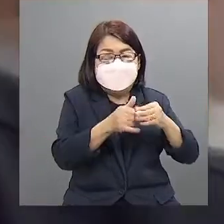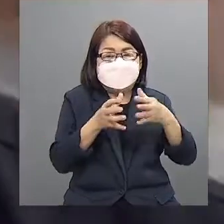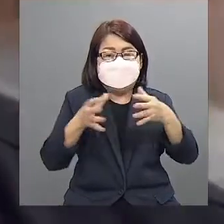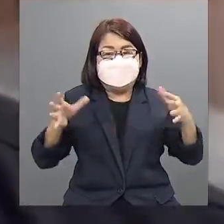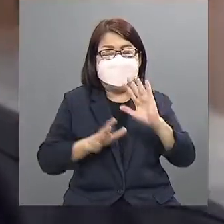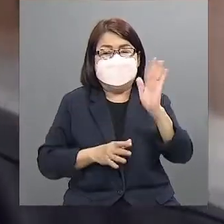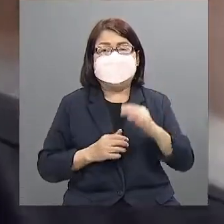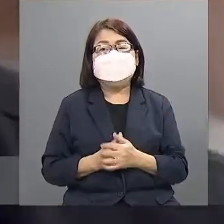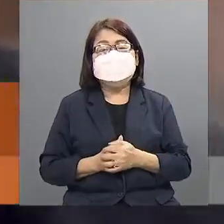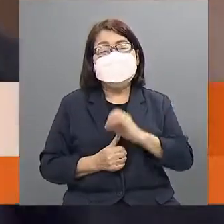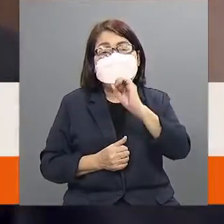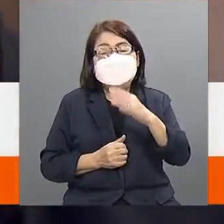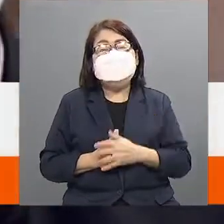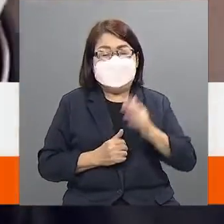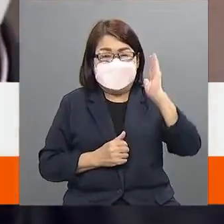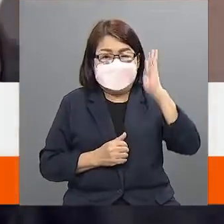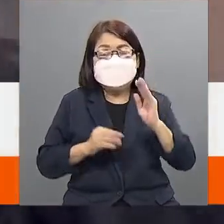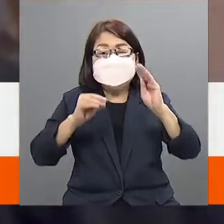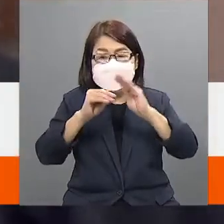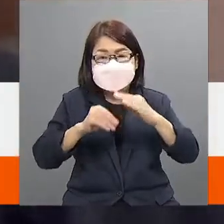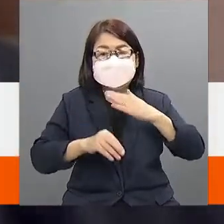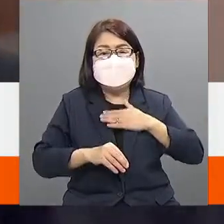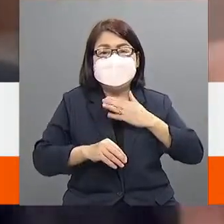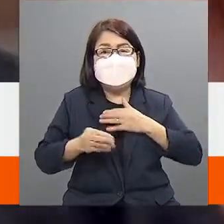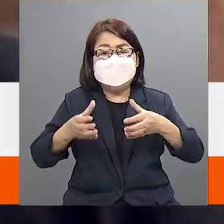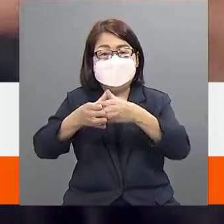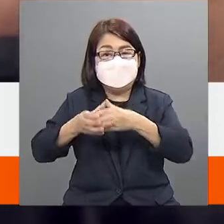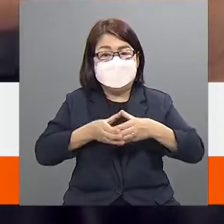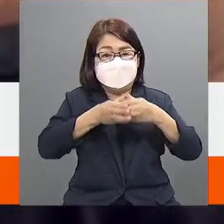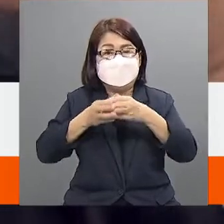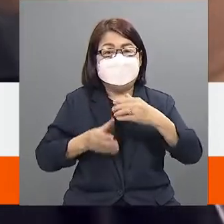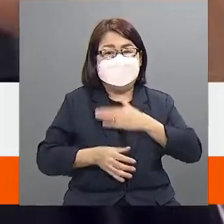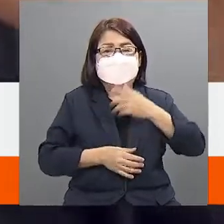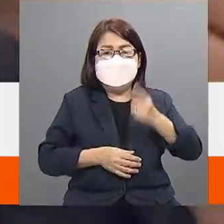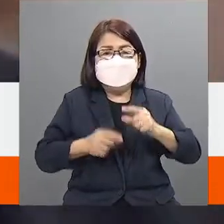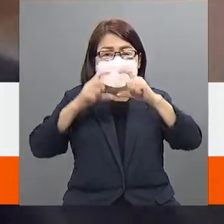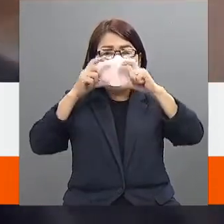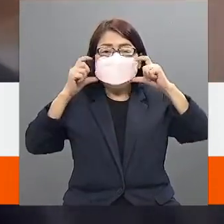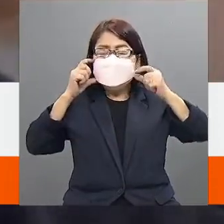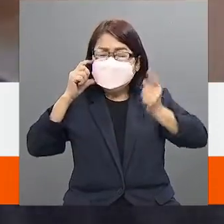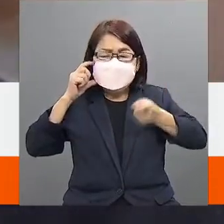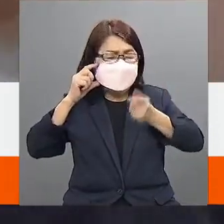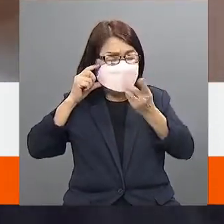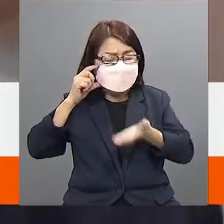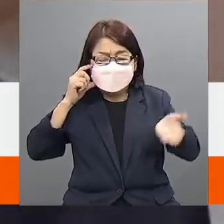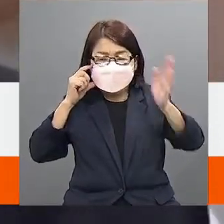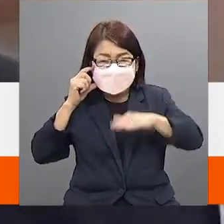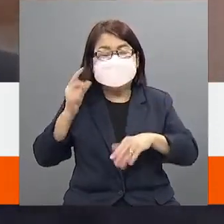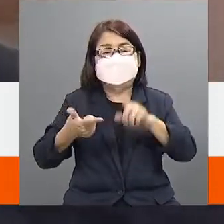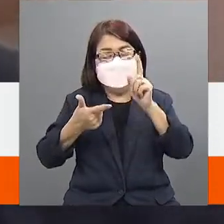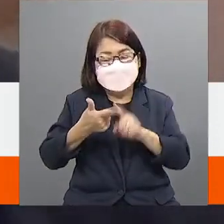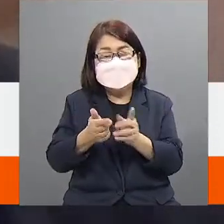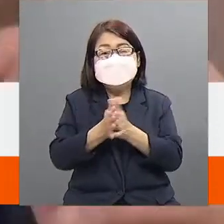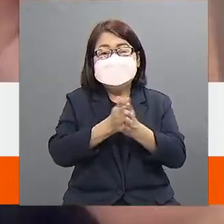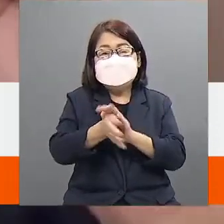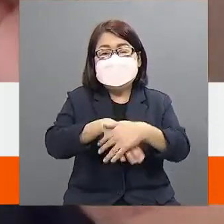ติมให้กับผู้ยัดของเรานะครับมาตรการในเรื่องของการใช้แมสอย่างต่อเนื่องมาตรการในเรื่องของการล้างมือบ่อยๆนะครับแล้วก็ม